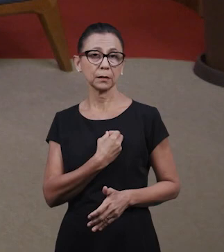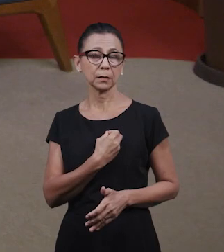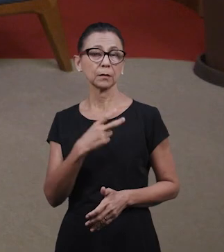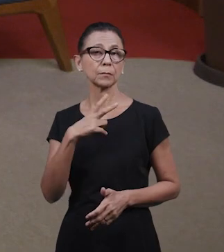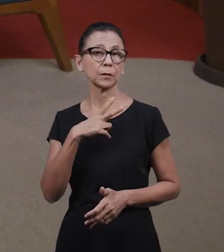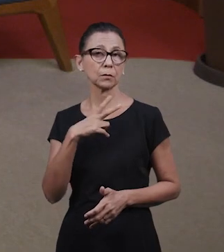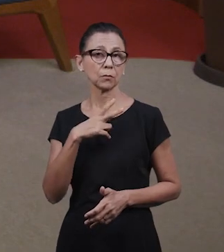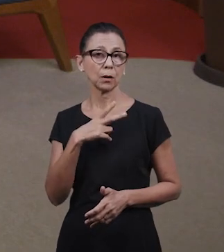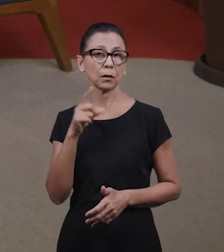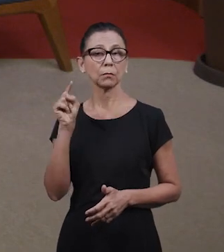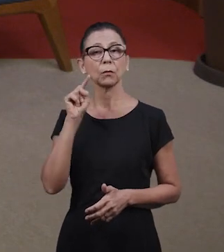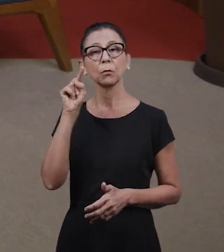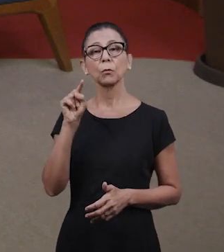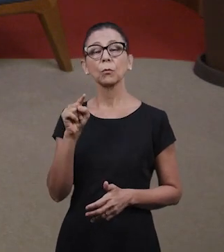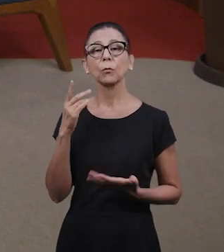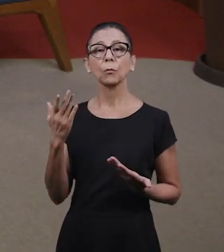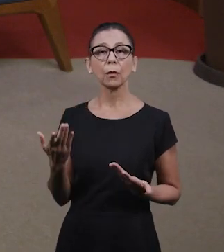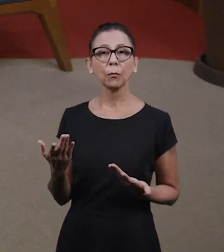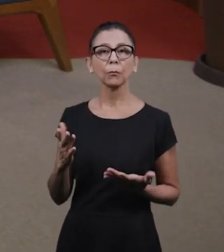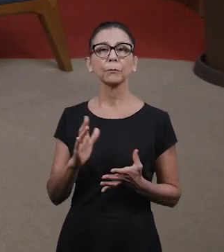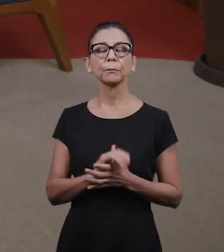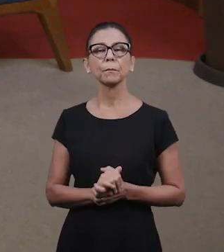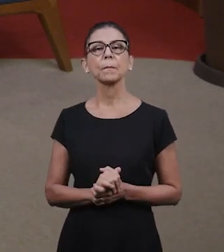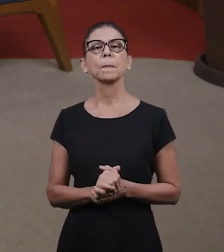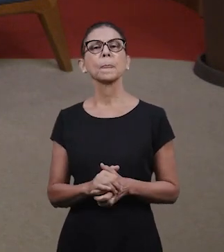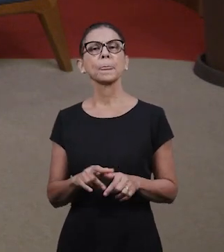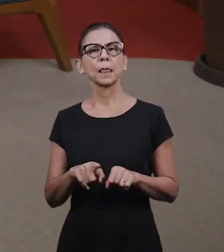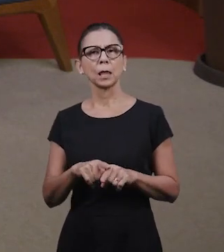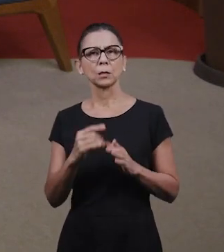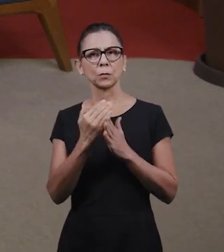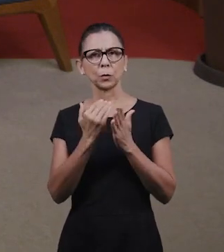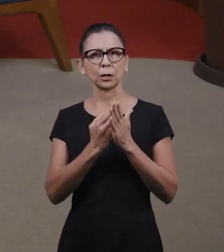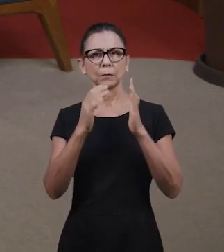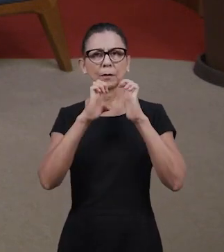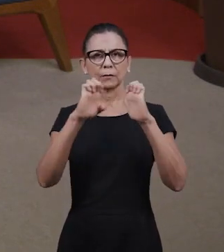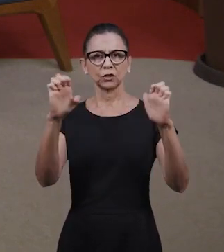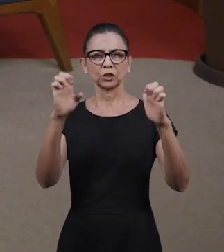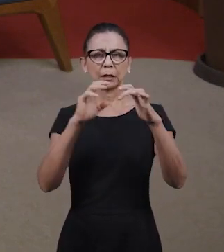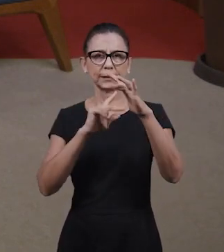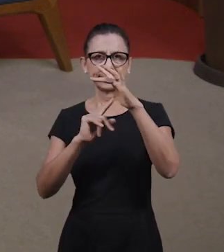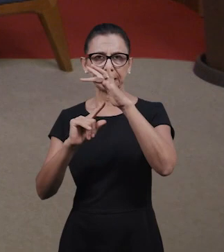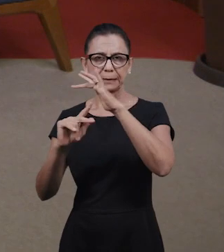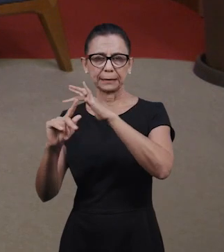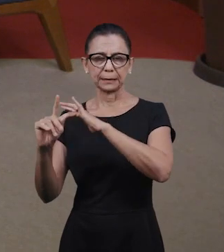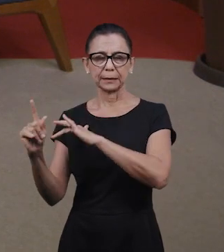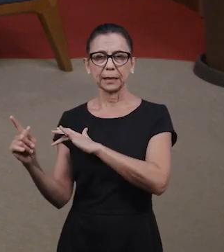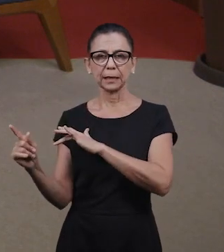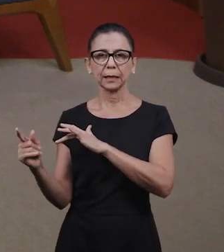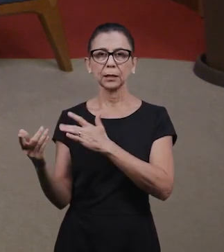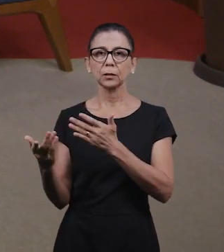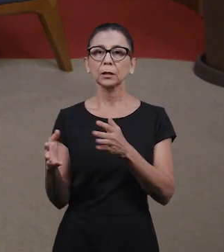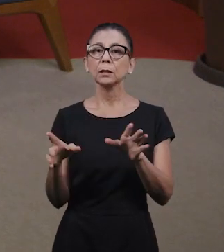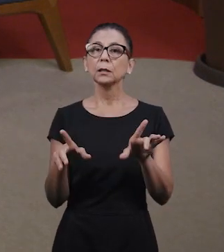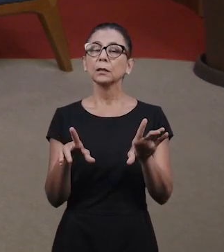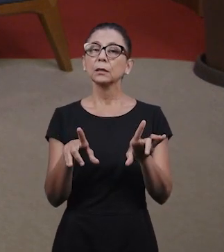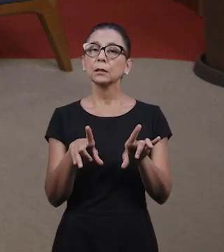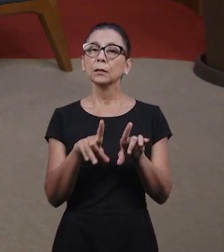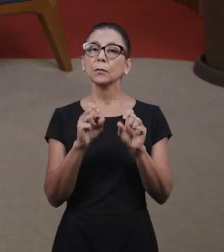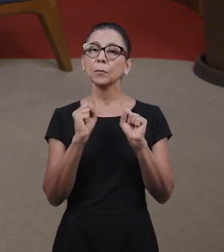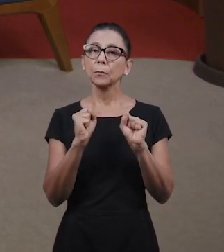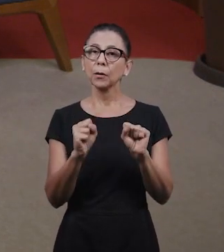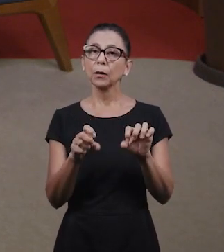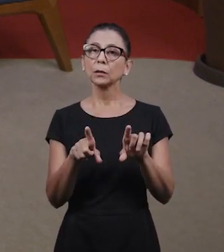expérience avec la promotion de l'annonçant l'Évangile éternel? Et vous pouvez envoyer ici, vous voyez le QR code, un message en répondant